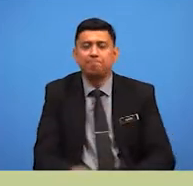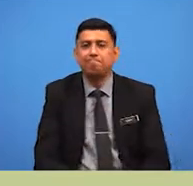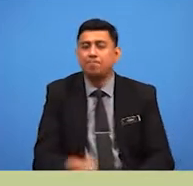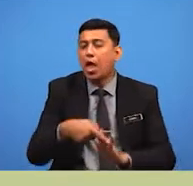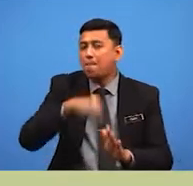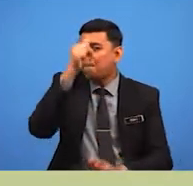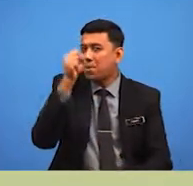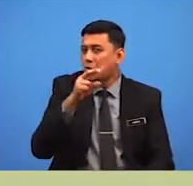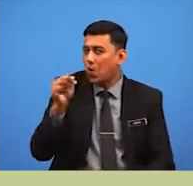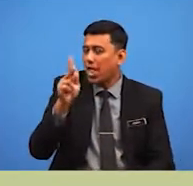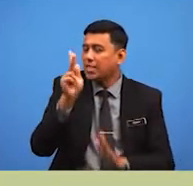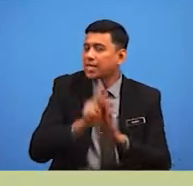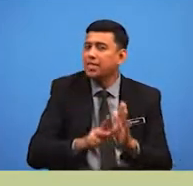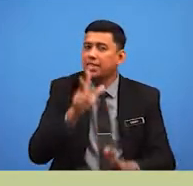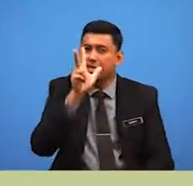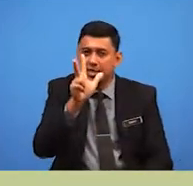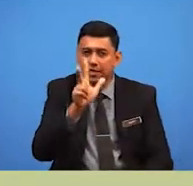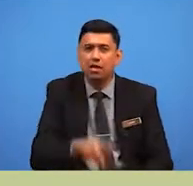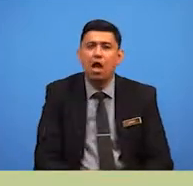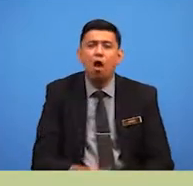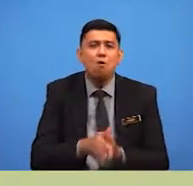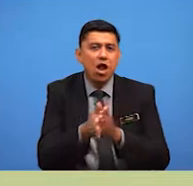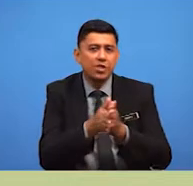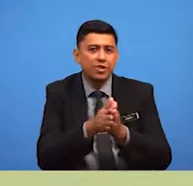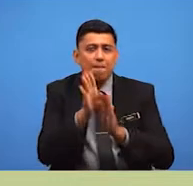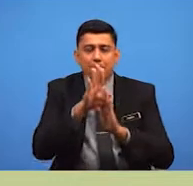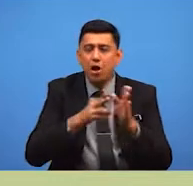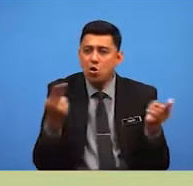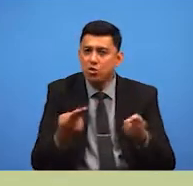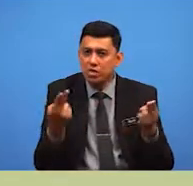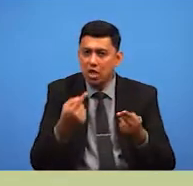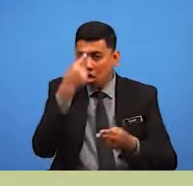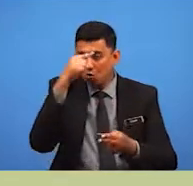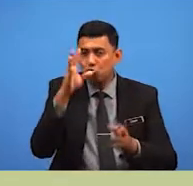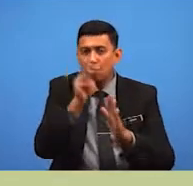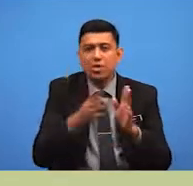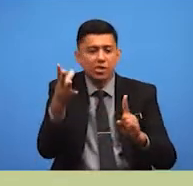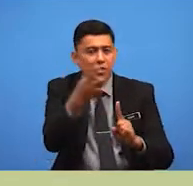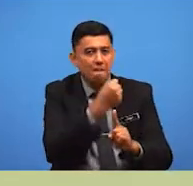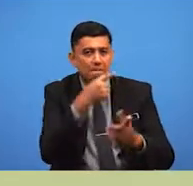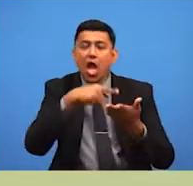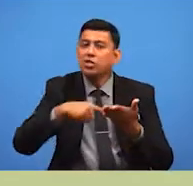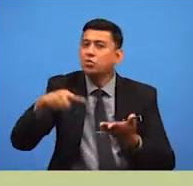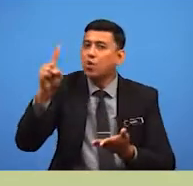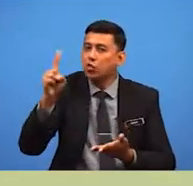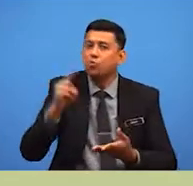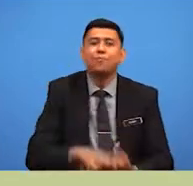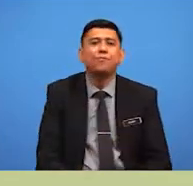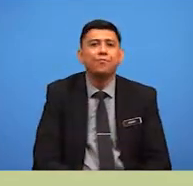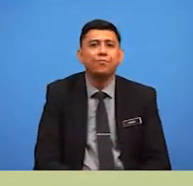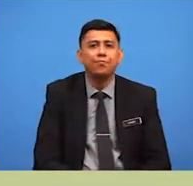Persoalan ketiga ialah rajin berusaha untuk mencapai sesuatu. Persoalan